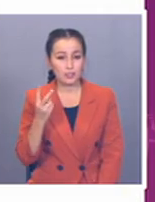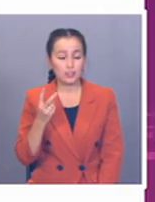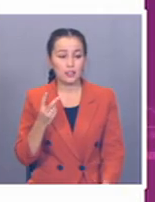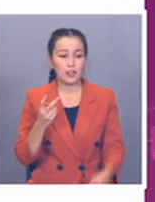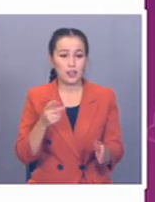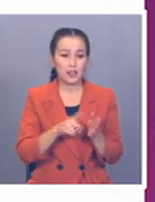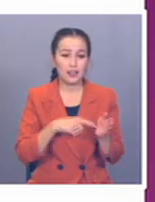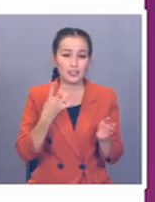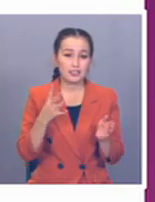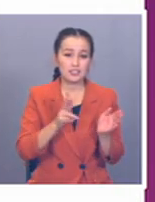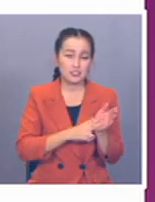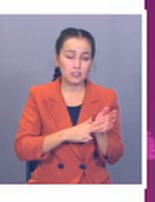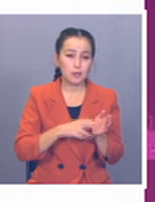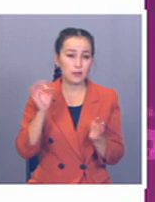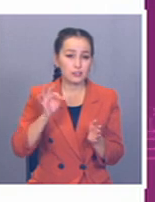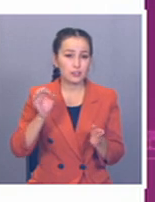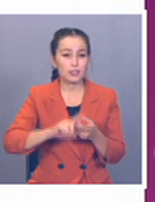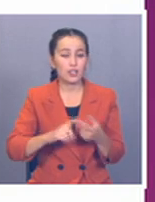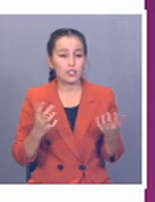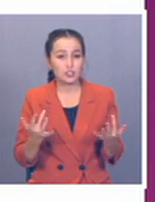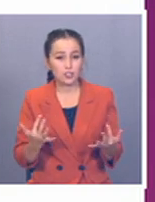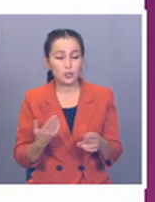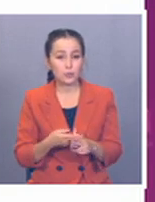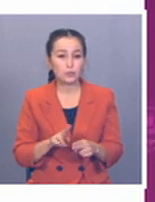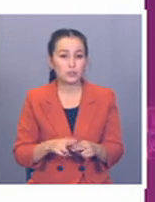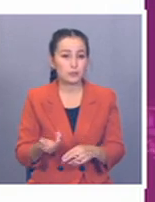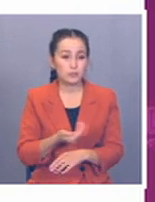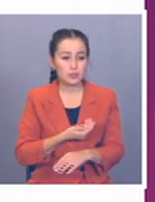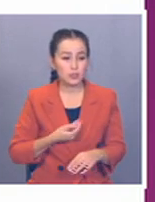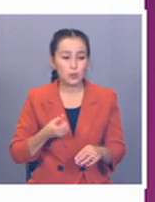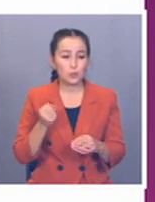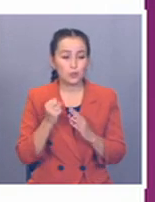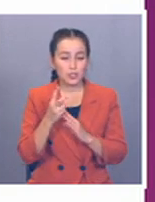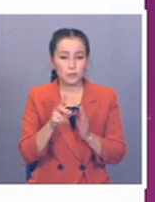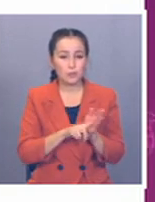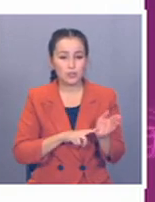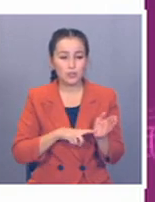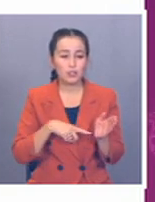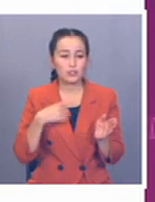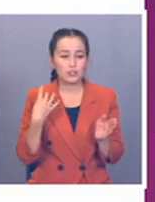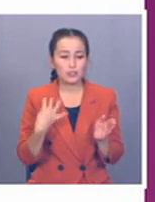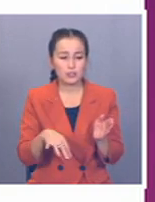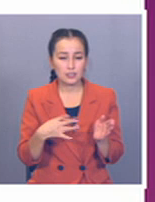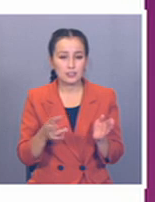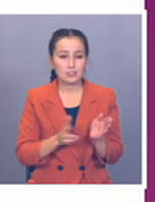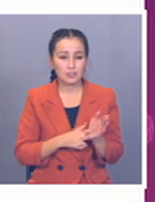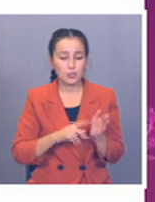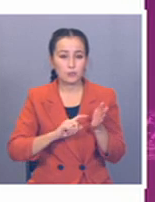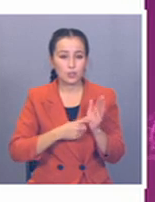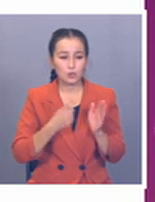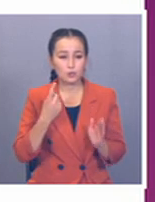қатынасы қанша болады? Ол үшін біз 12-нің 48-ге қатынасын, яғни 12 бөлінген 48